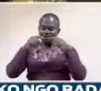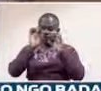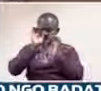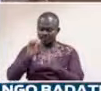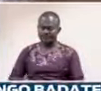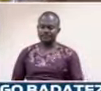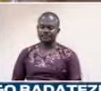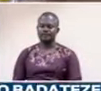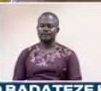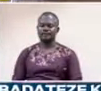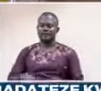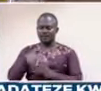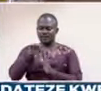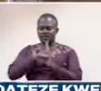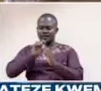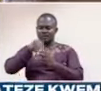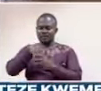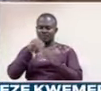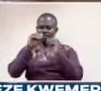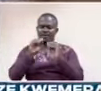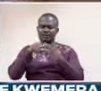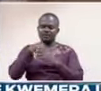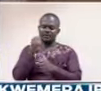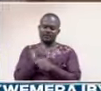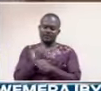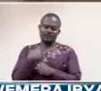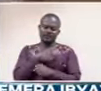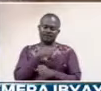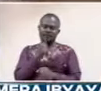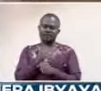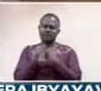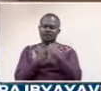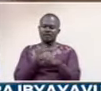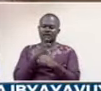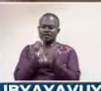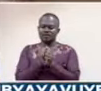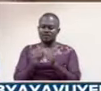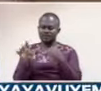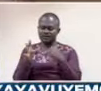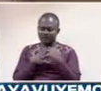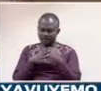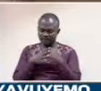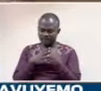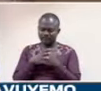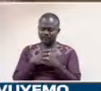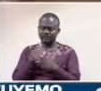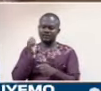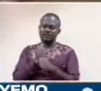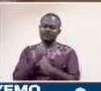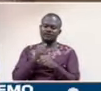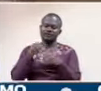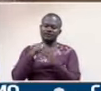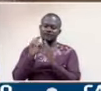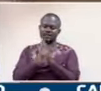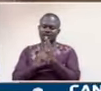batunguwe. Muri gahunda yo gushyira abarimu mu kazi, njyewe nakoze muri 2019 nkorera mu